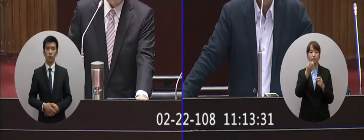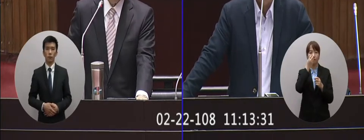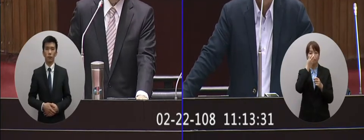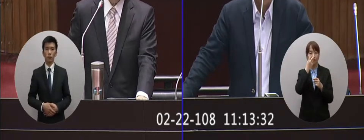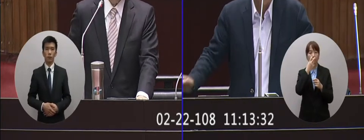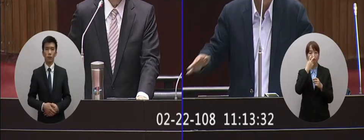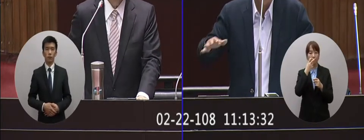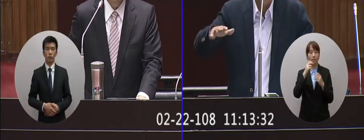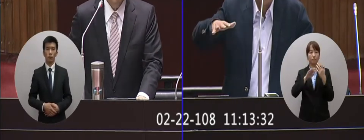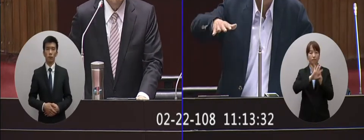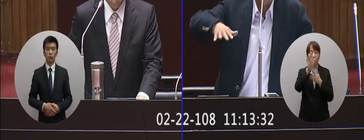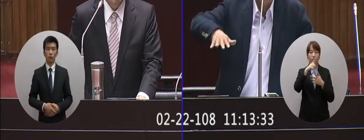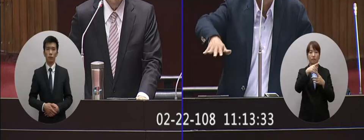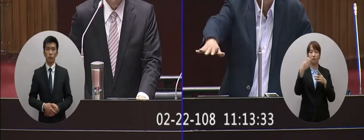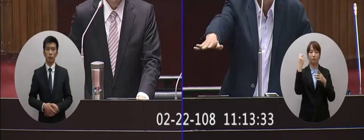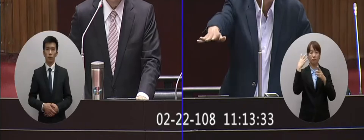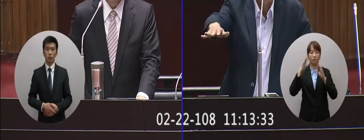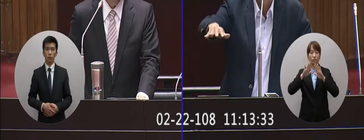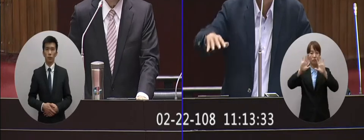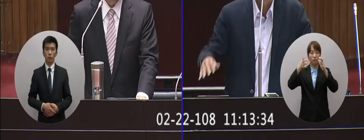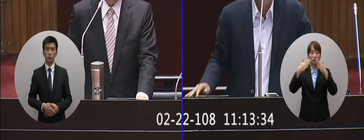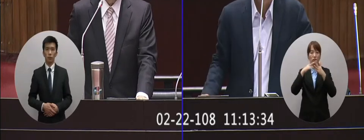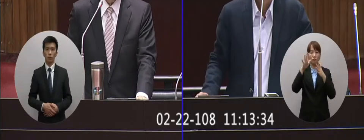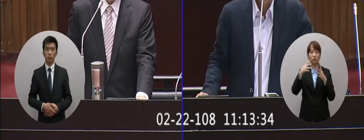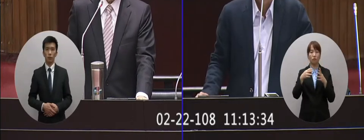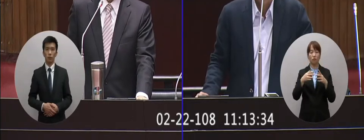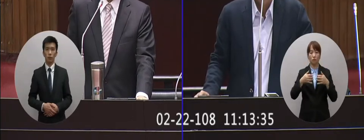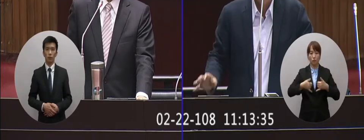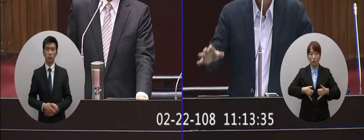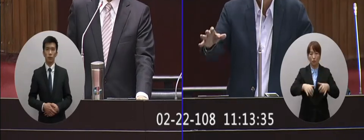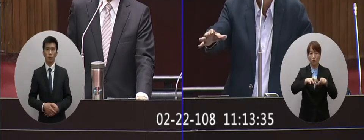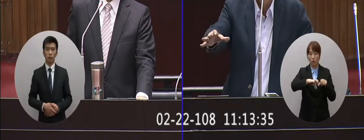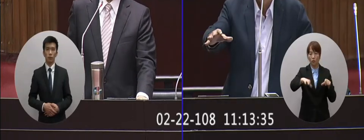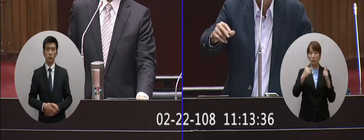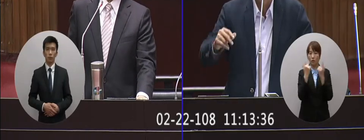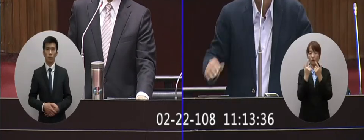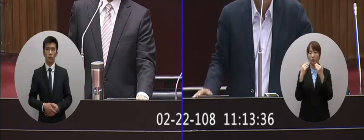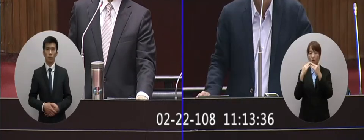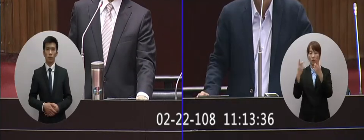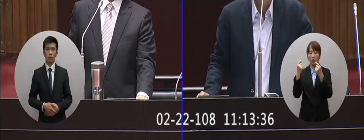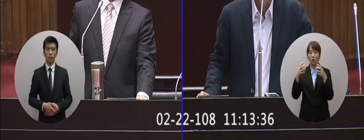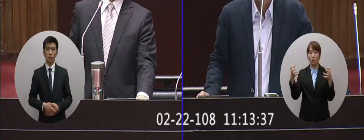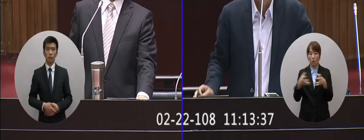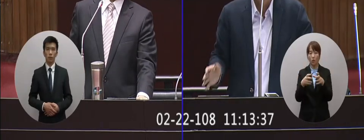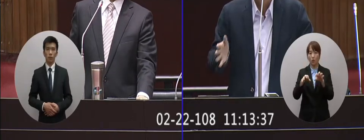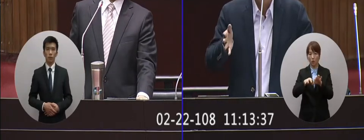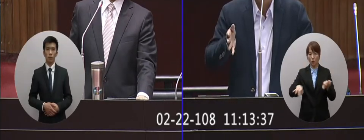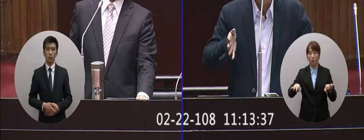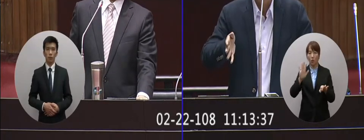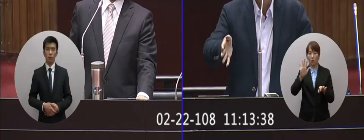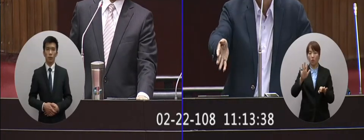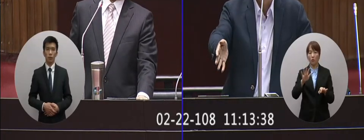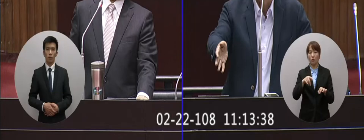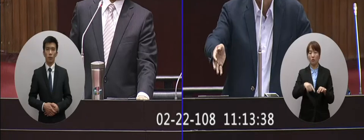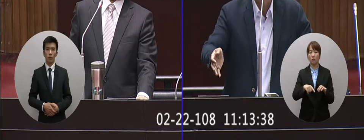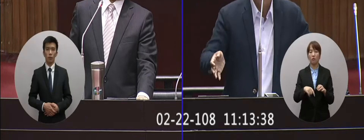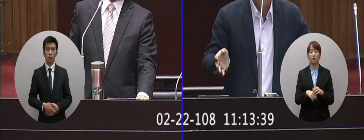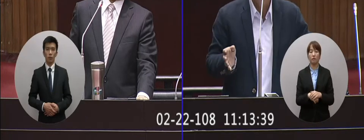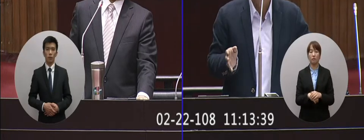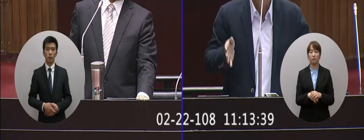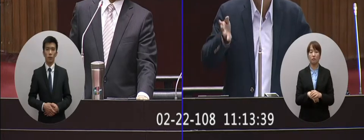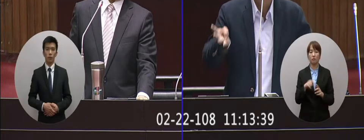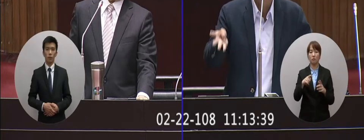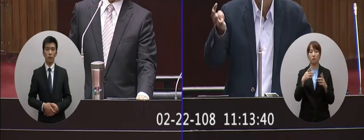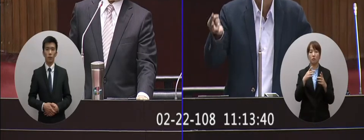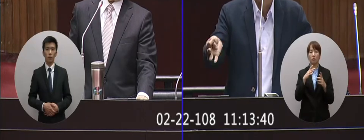港啊其他先进国家，因为有共同管沟。啊，台北市也有一些部分有共同管沟。你有共同管沟的部分呢，